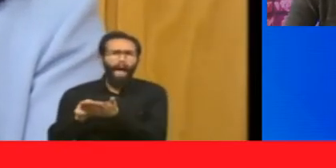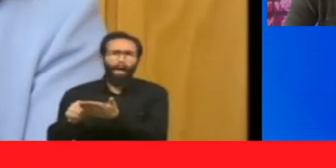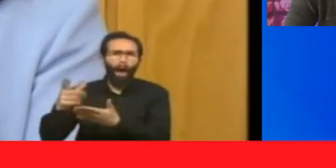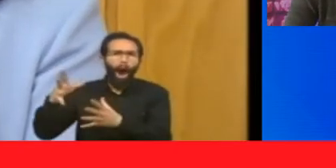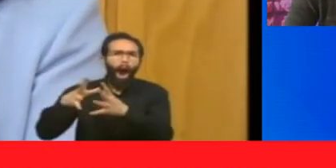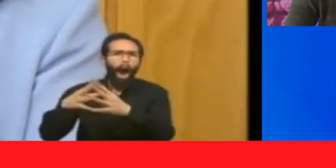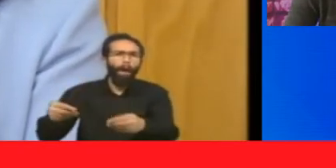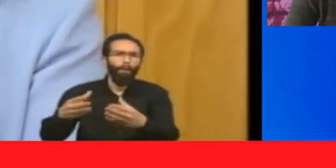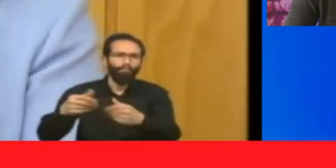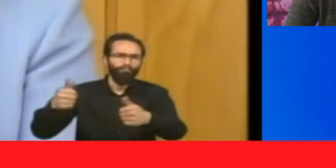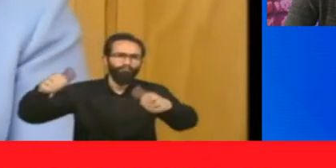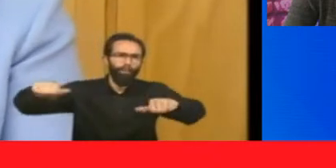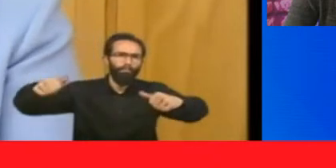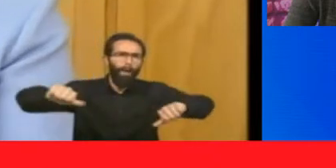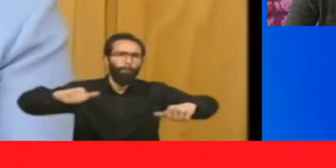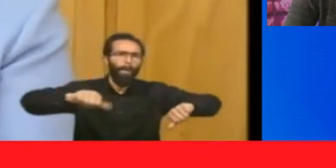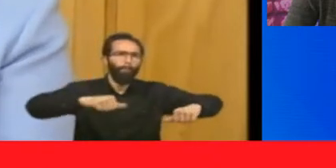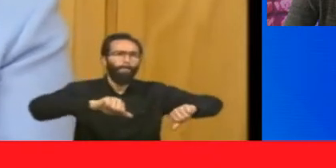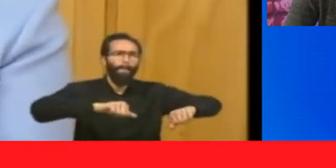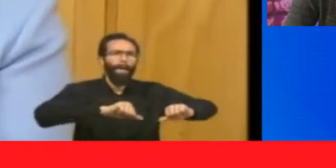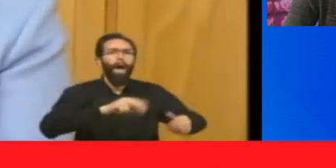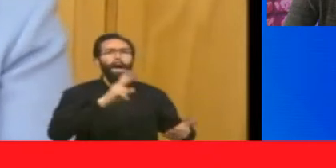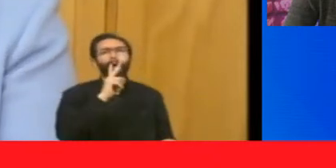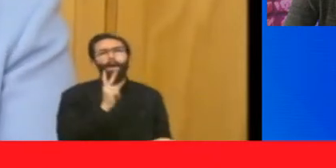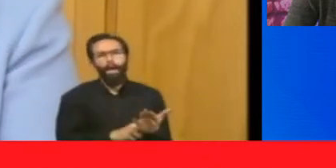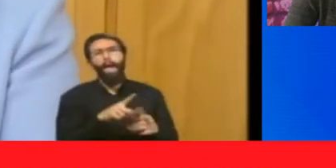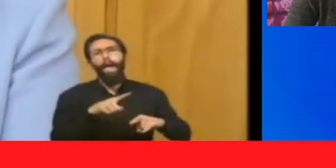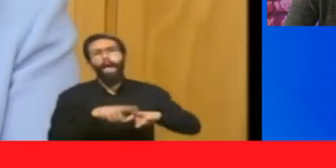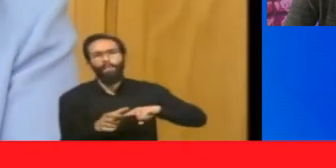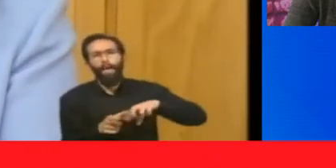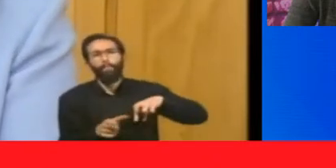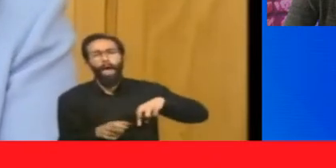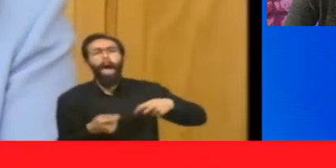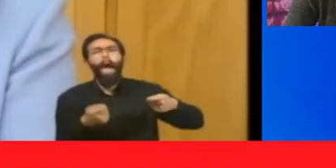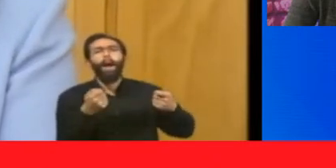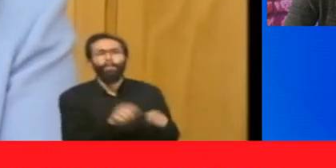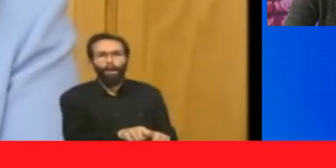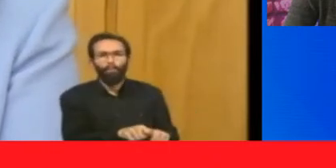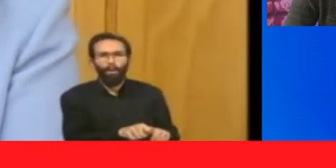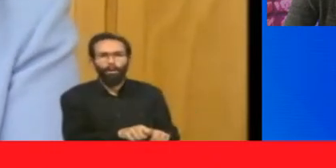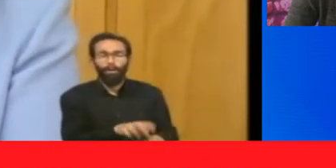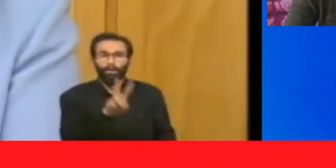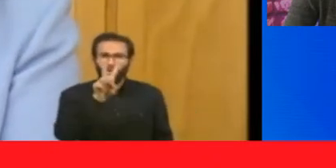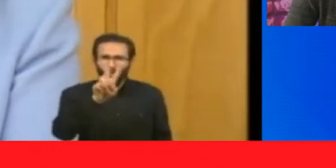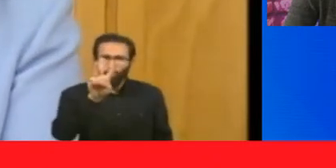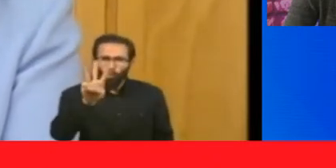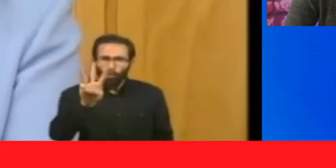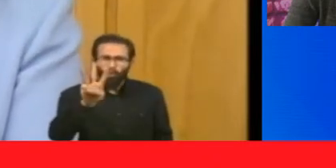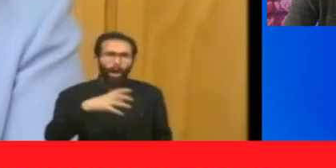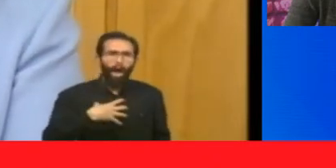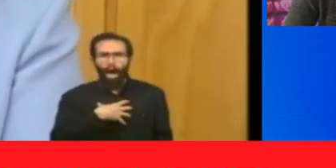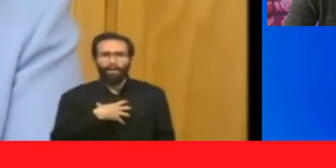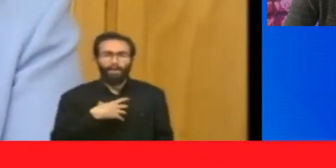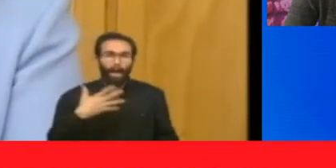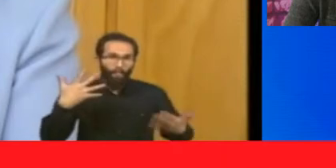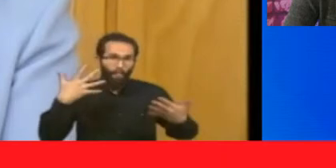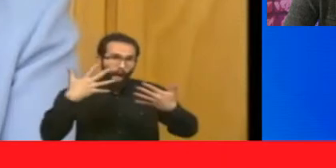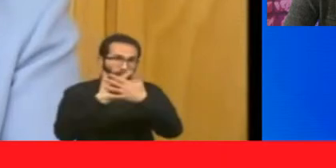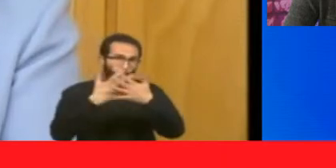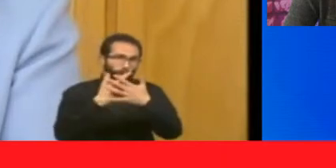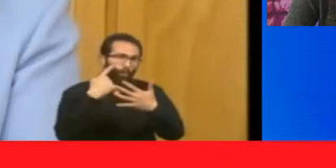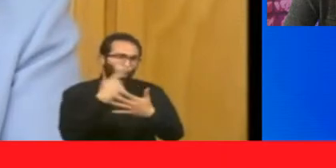değerli arkadaşlar. 23 Haziran akşamı da kapatma davasını planlayarak ve